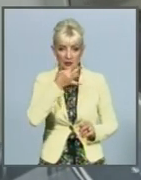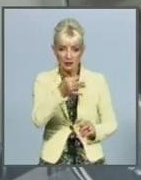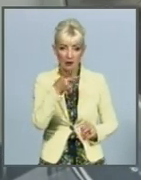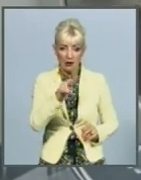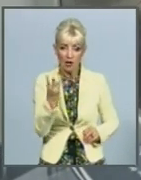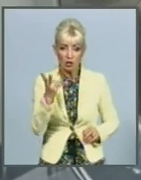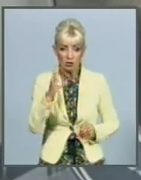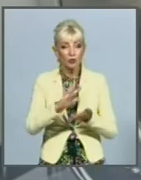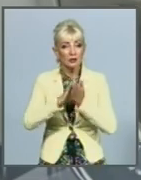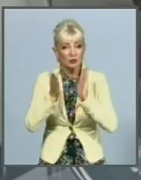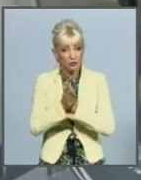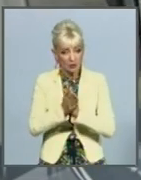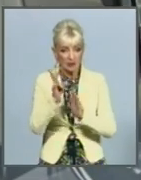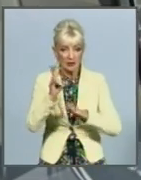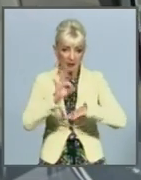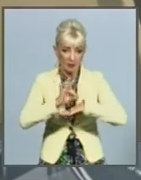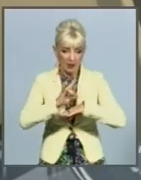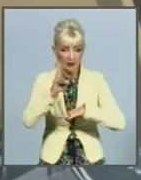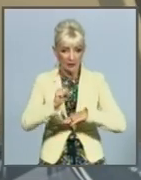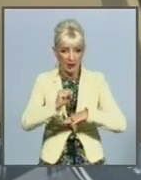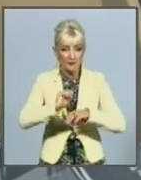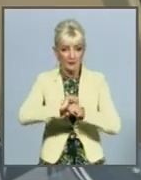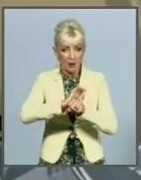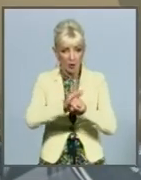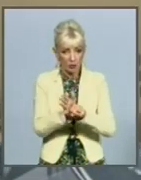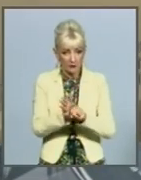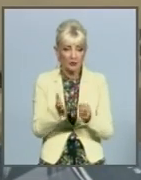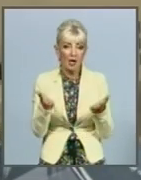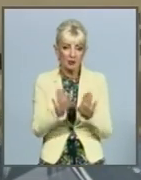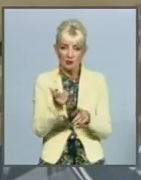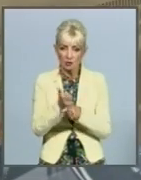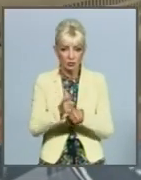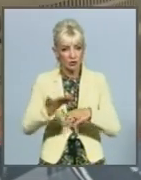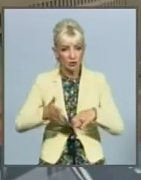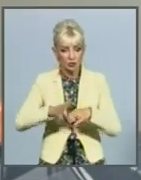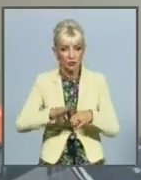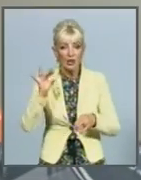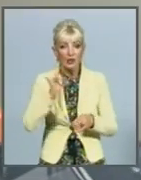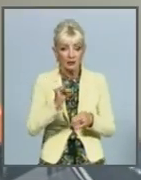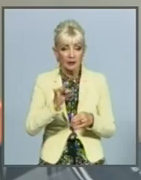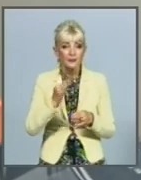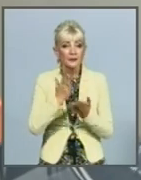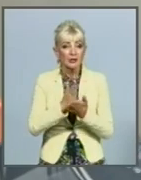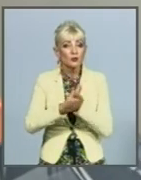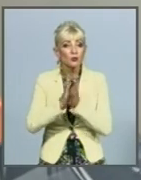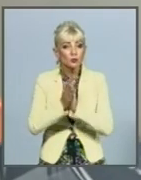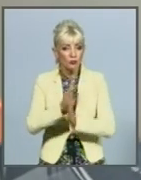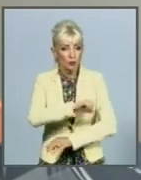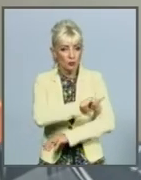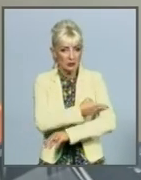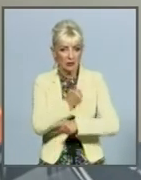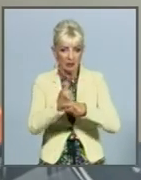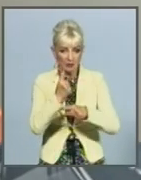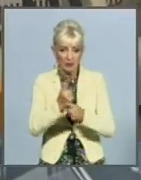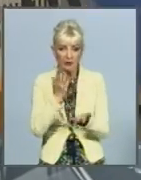Ляшко, ситуація із захворюваністю на коронавірус залишається доволі напруженою. І передумови для посилення обмежень